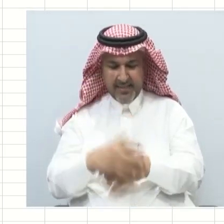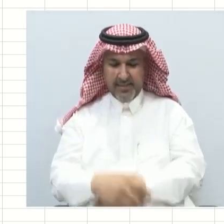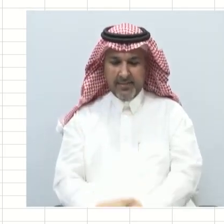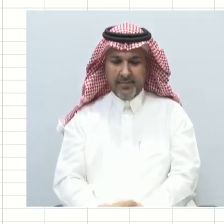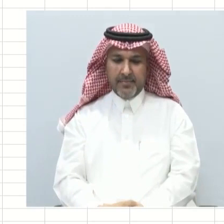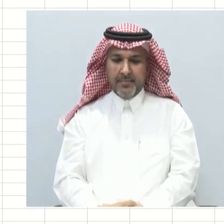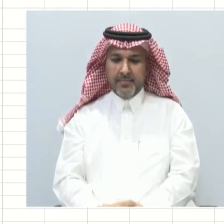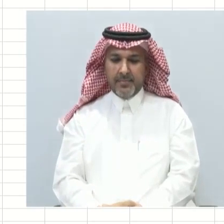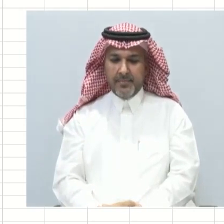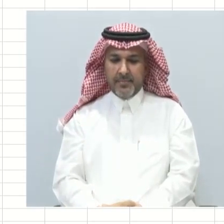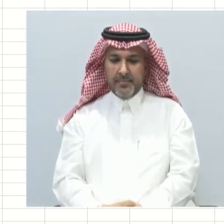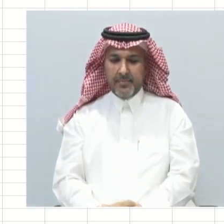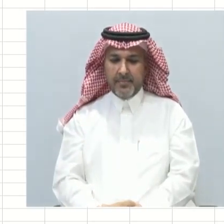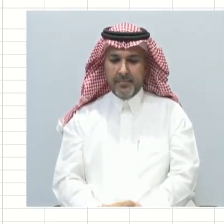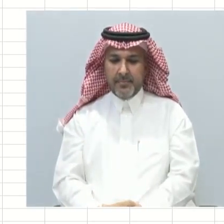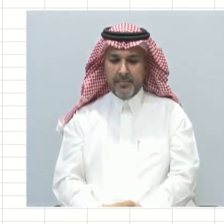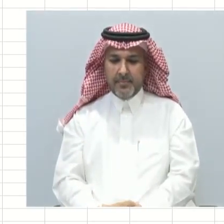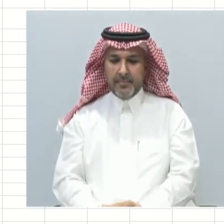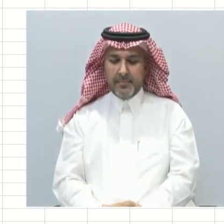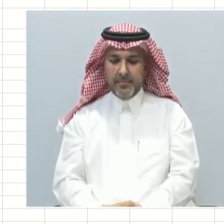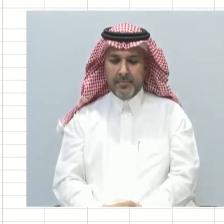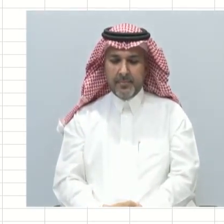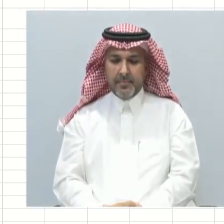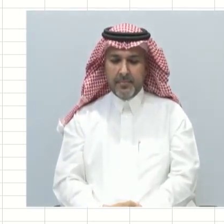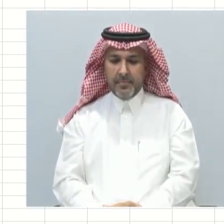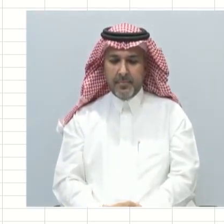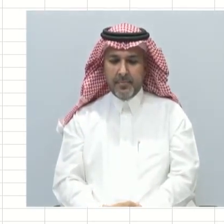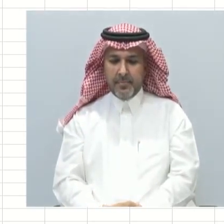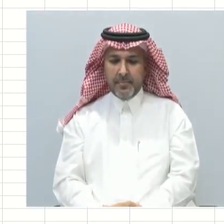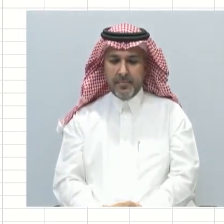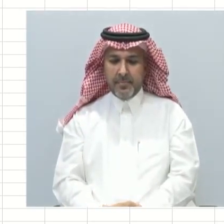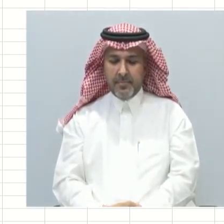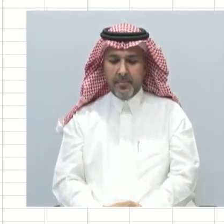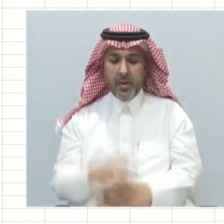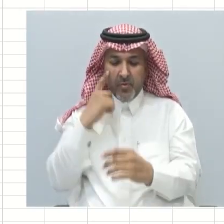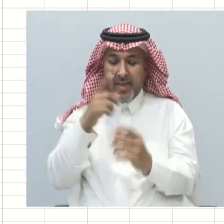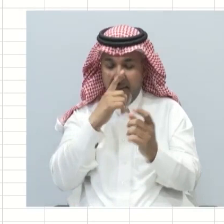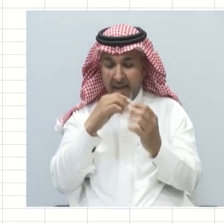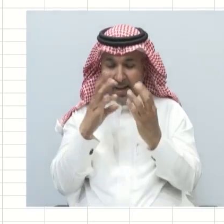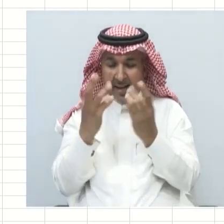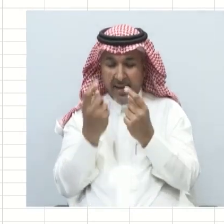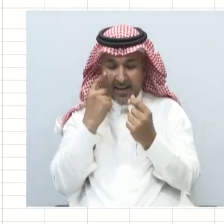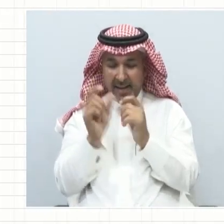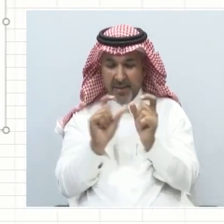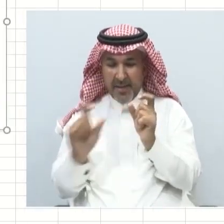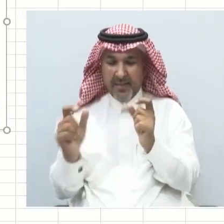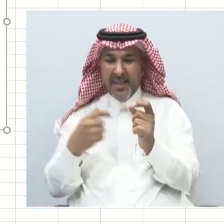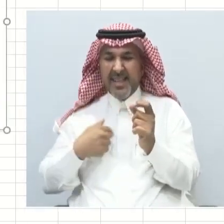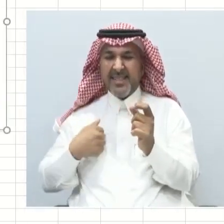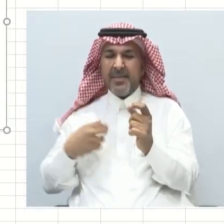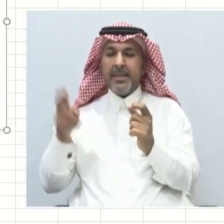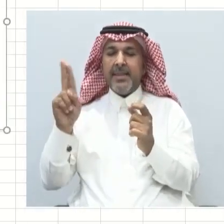فبالتالي انت تحدد الارقام اللي تحت وتضغط الزر اليمين وتروح لتنسيق المحور تنسيق